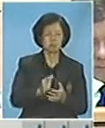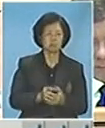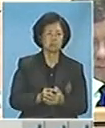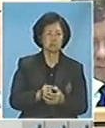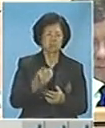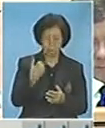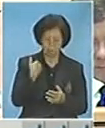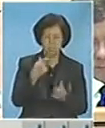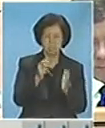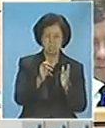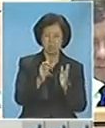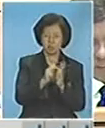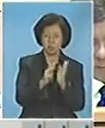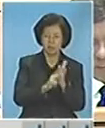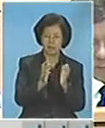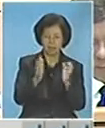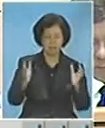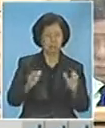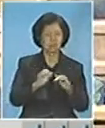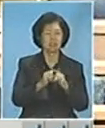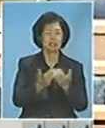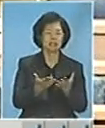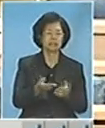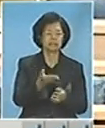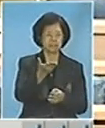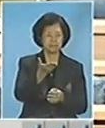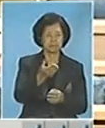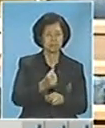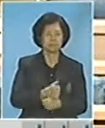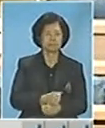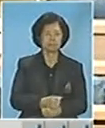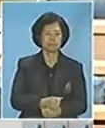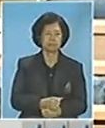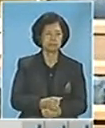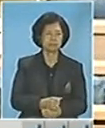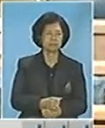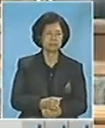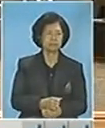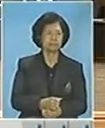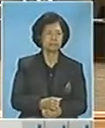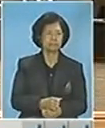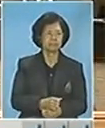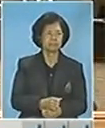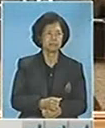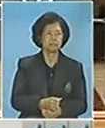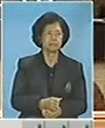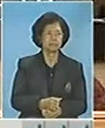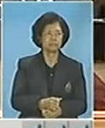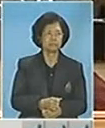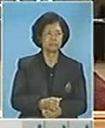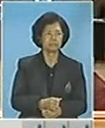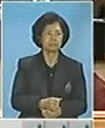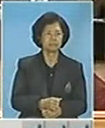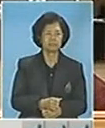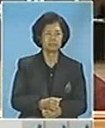ออกกฎหมายมามากมายเพียงใดเพราะฉะนั้นท่านประธานครับ ท่านวชิระก็ประท้วงต่อยนะครับเชิญครับท่